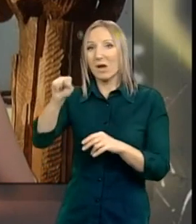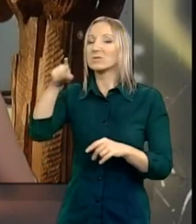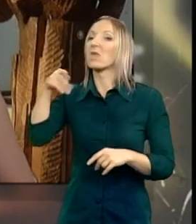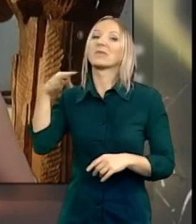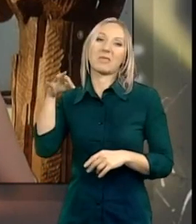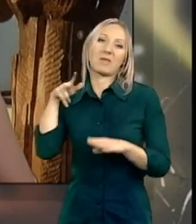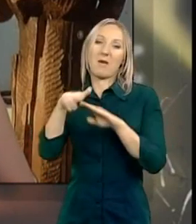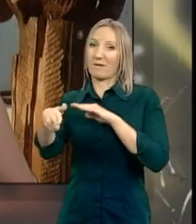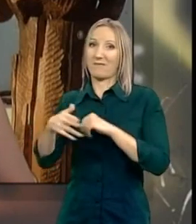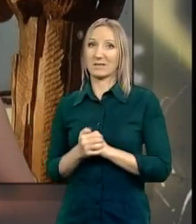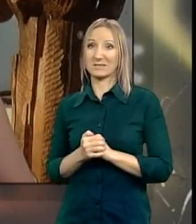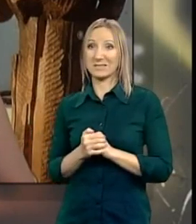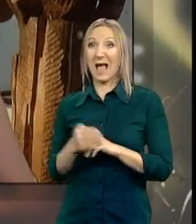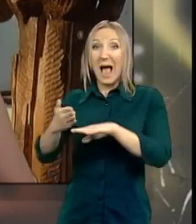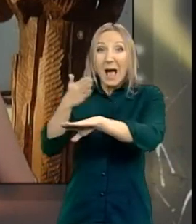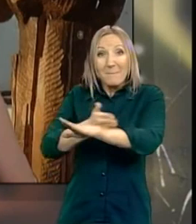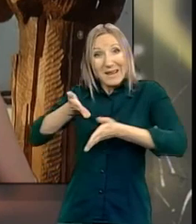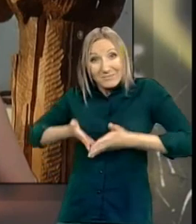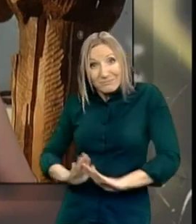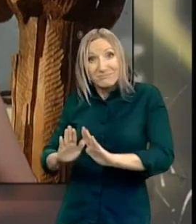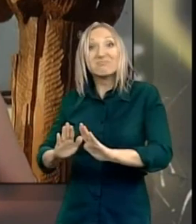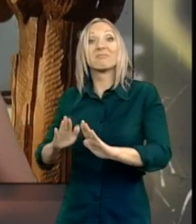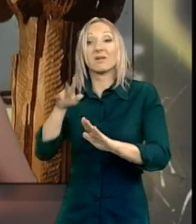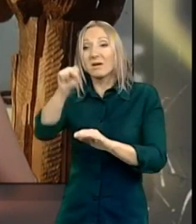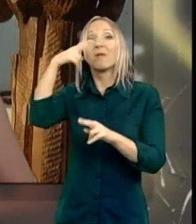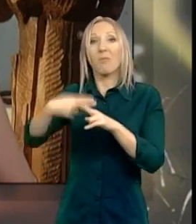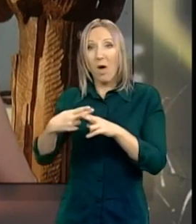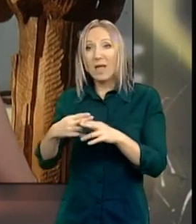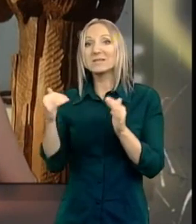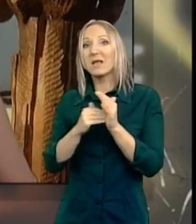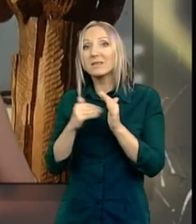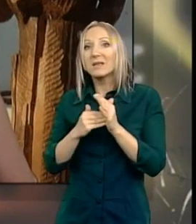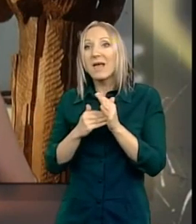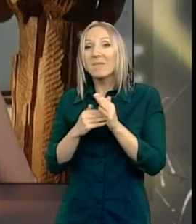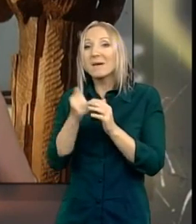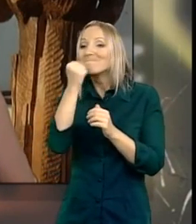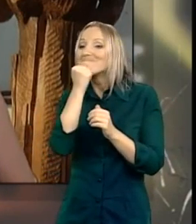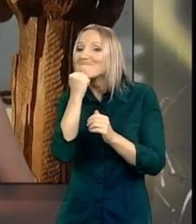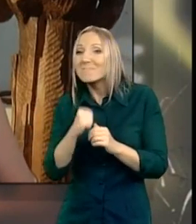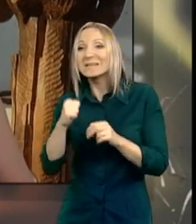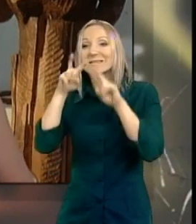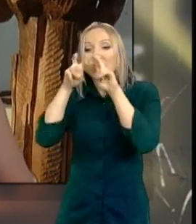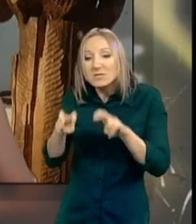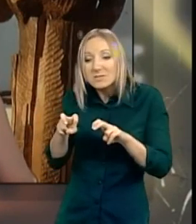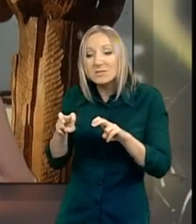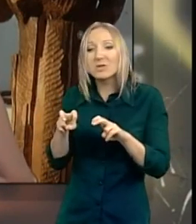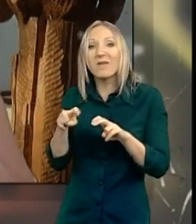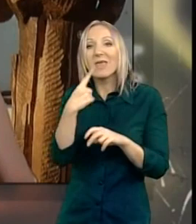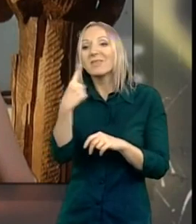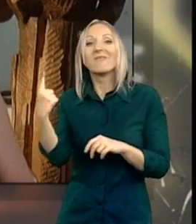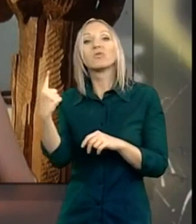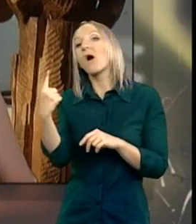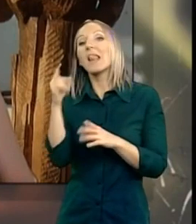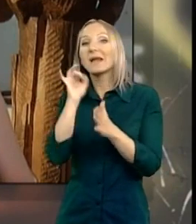ona sprovela, neophodno je odrediti individualni, precizan individualni rizik svake osobe koje u porodici ima tu